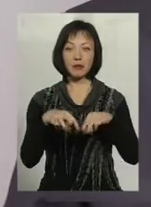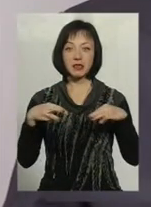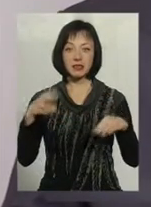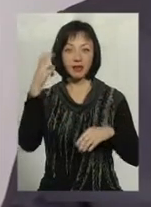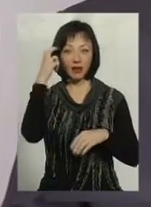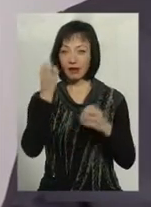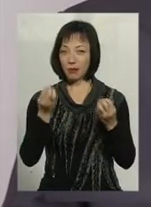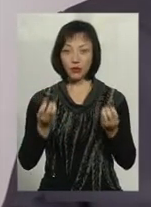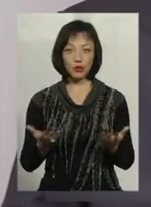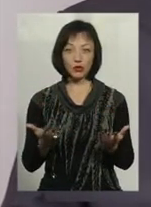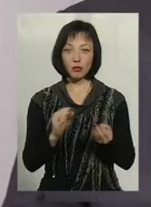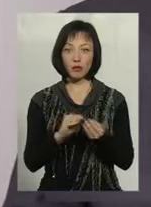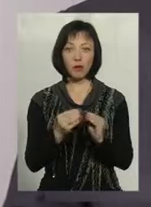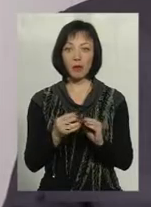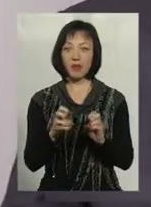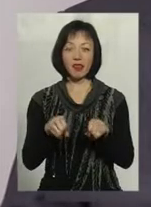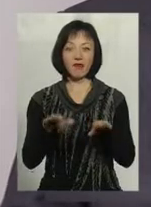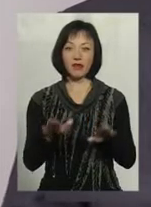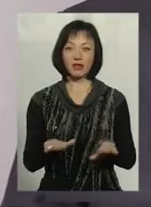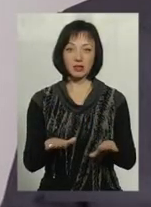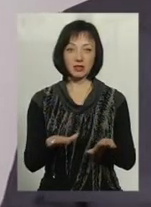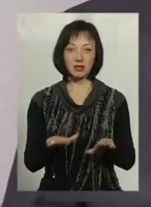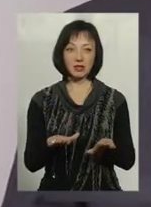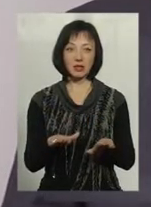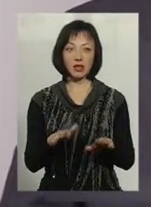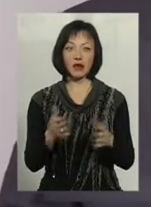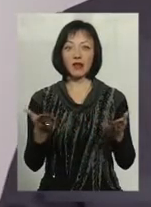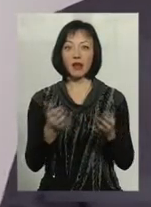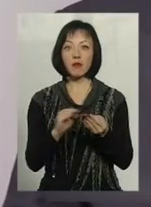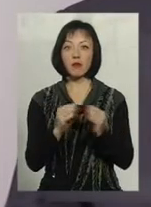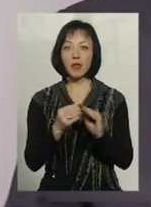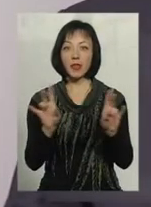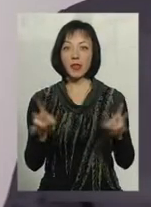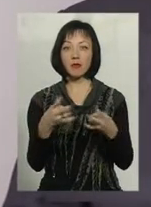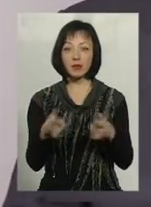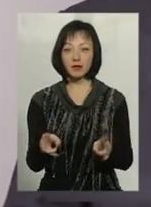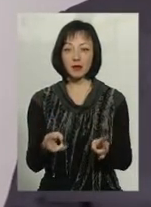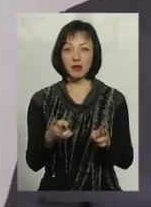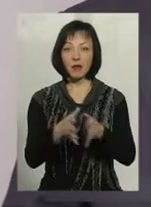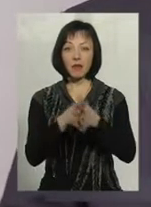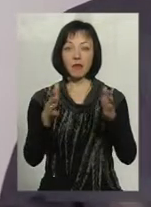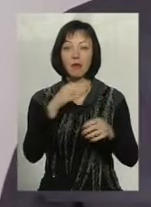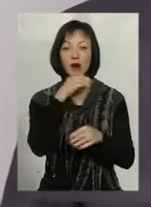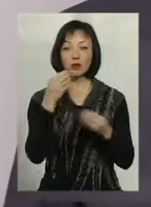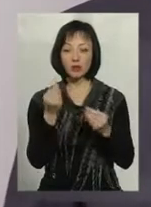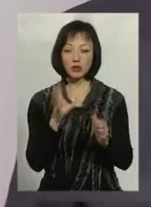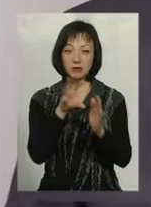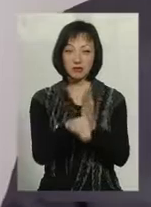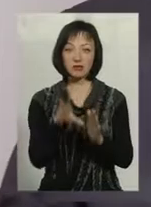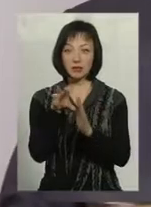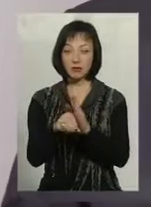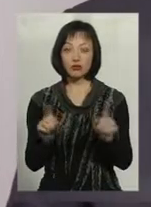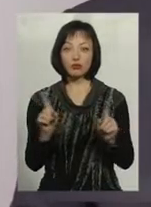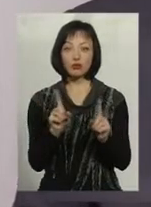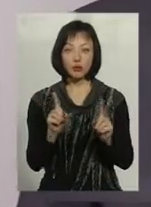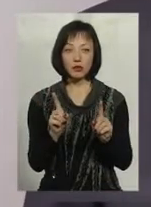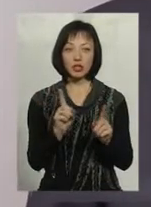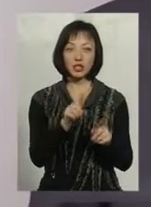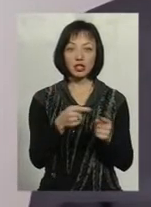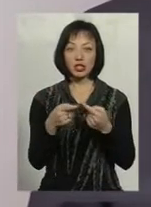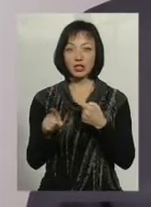харчування продиксовані на індекс інфляції. Наступного року на Хмельниччині триватиме процес модернізації освітніх послуг. Йдеться